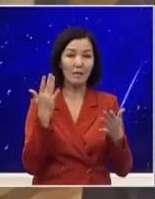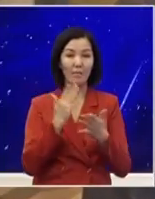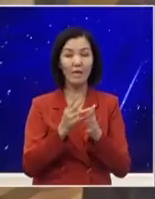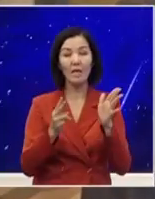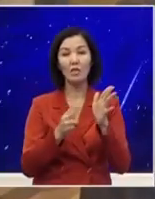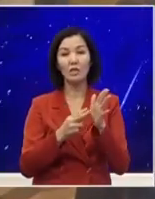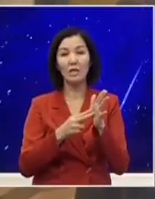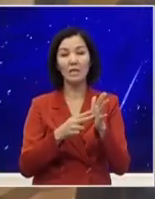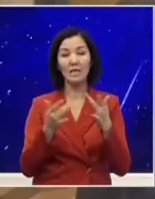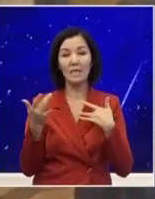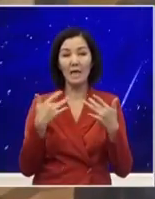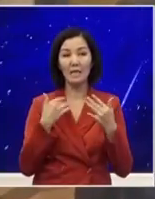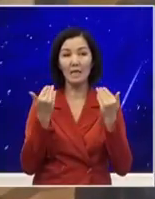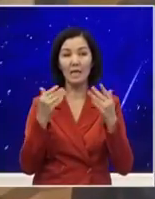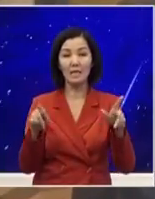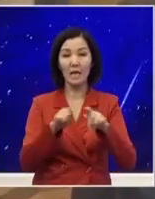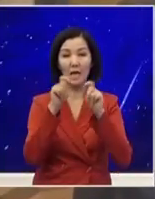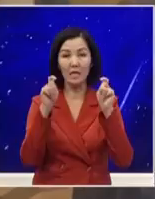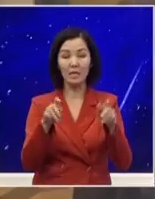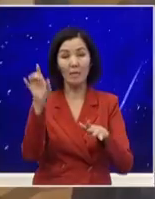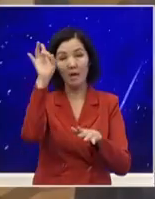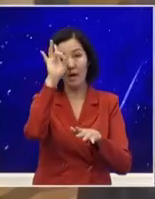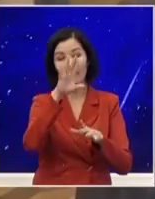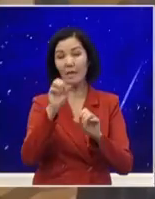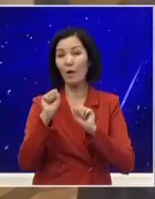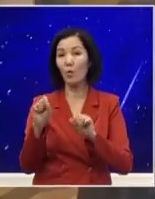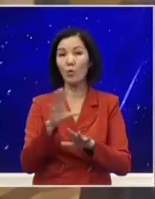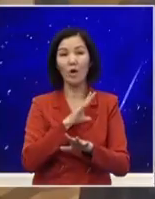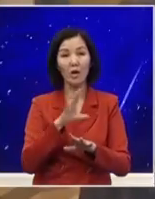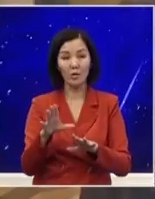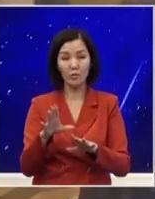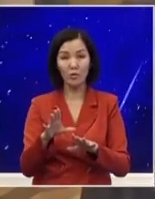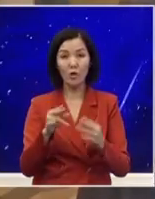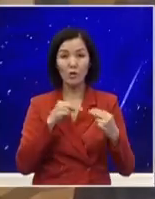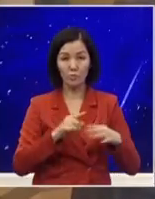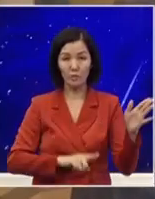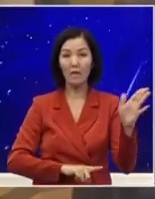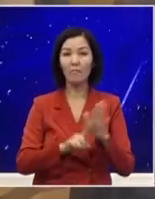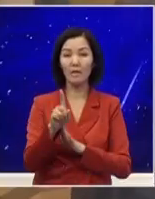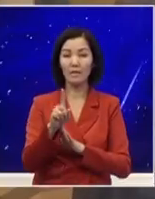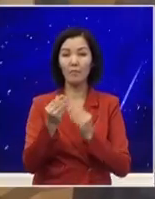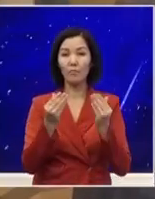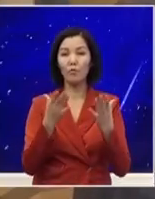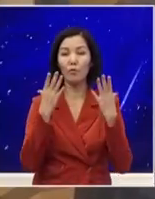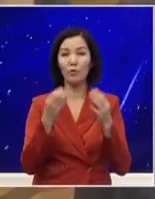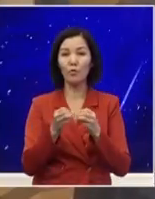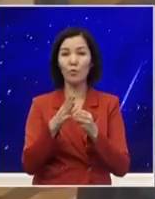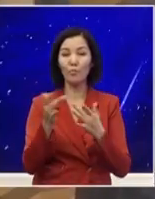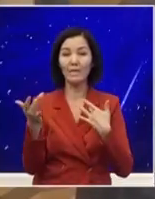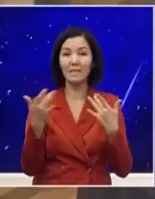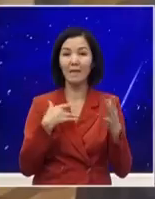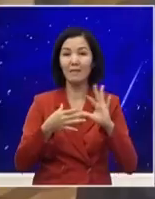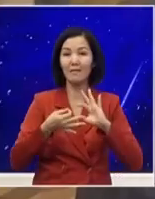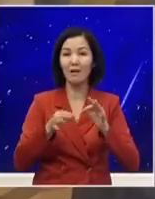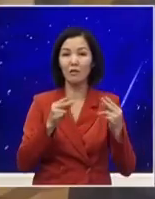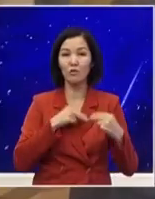7 театр қазір ашылып, бірақ әлі атағын қорған жоқ, жұмысына кірісіп кетті. Сонда бүгінгі 15 театрымыз нақты